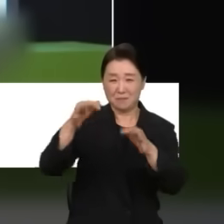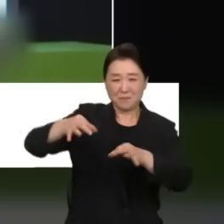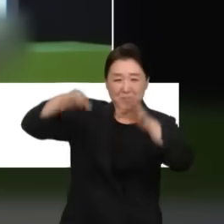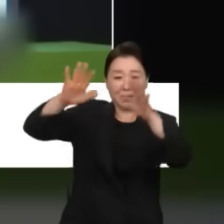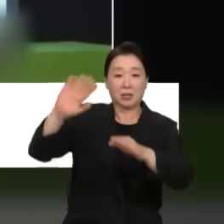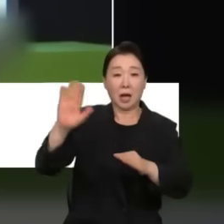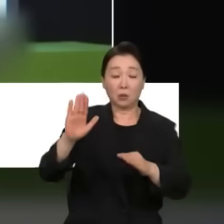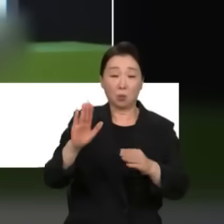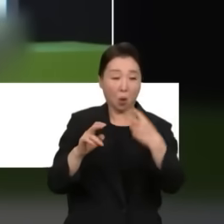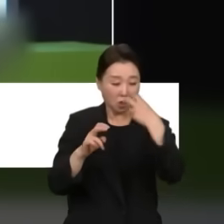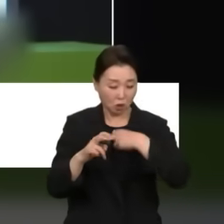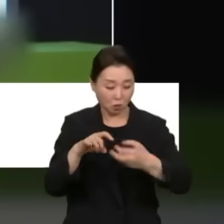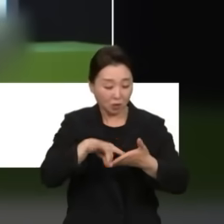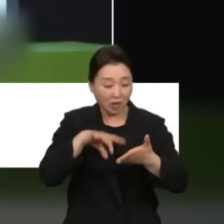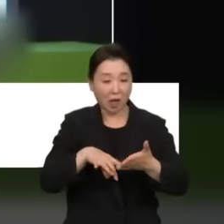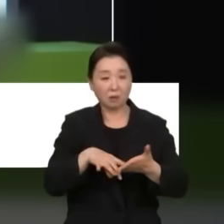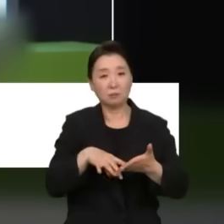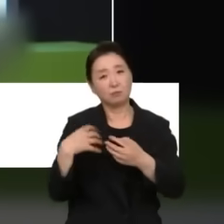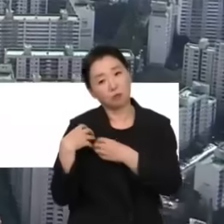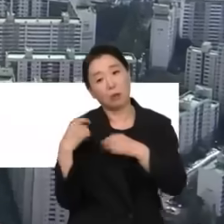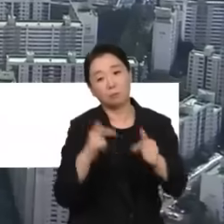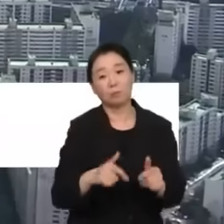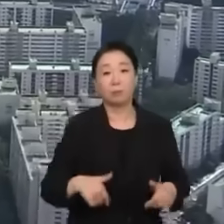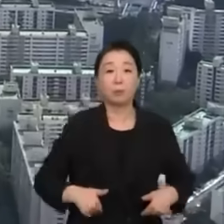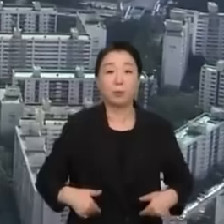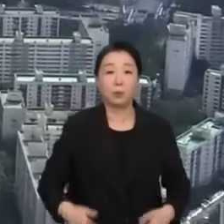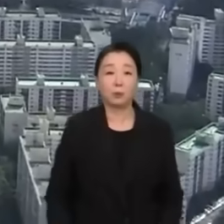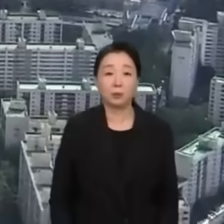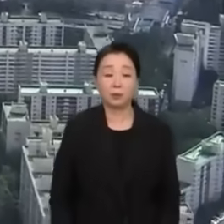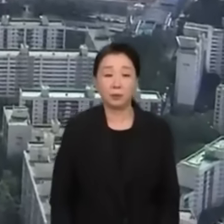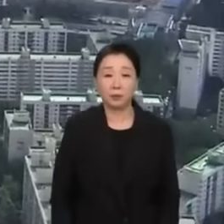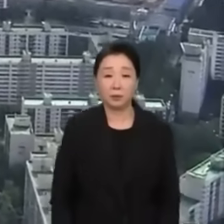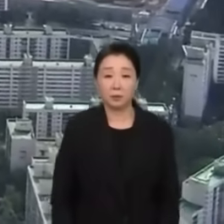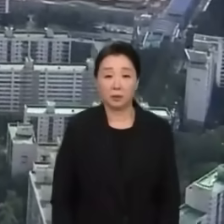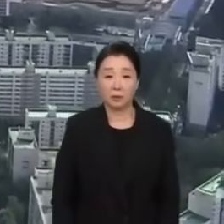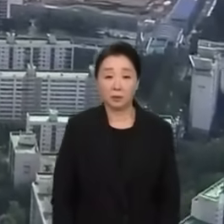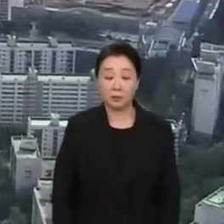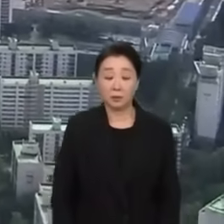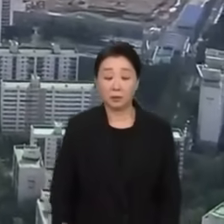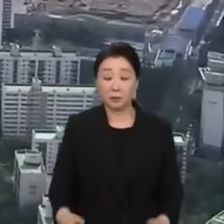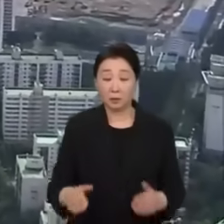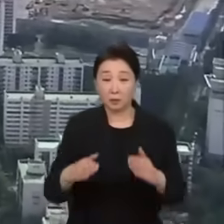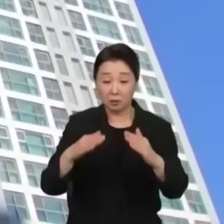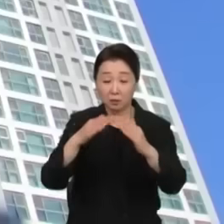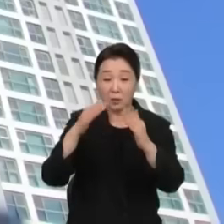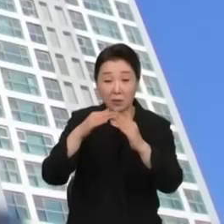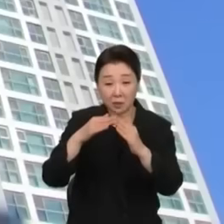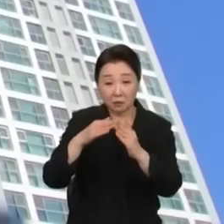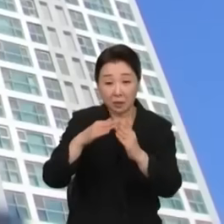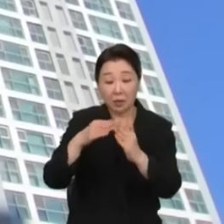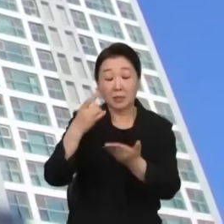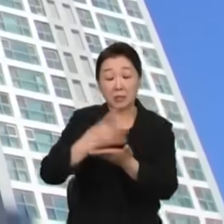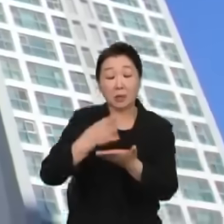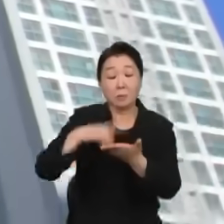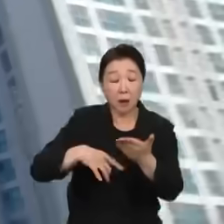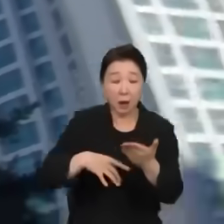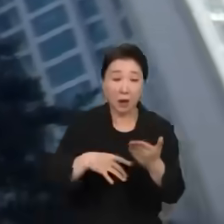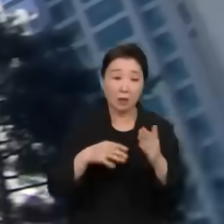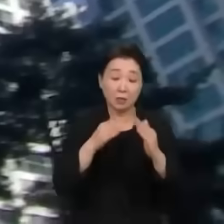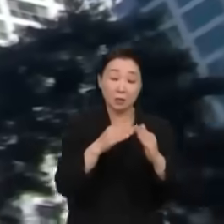이중과세 문제를 좀 덜어드리는게 필요하지 않나 생각이 들고 현재 종부세는 1주택자는 공시지가 12억 초과